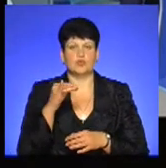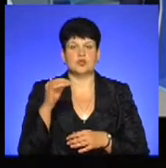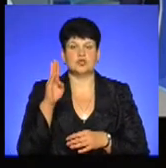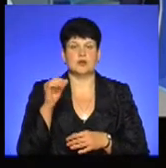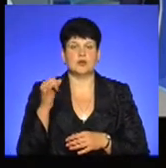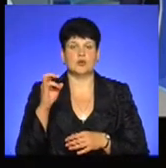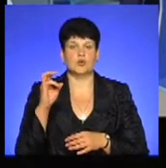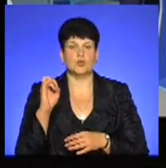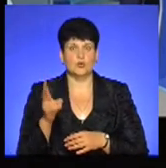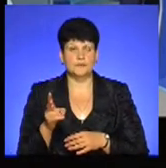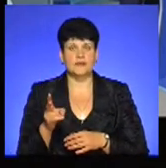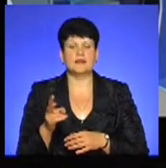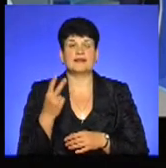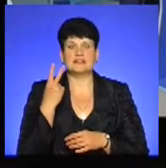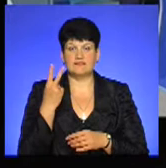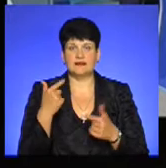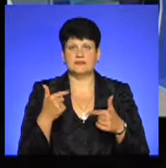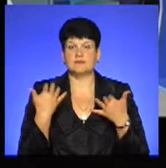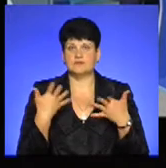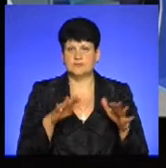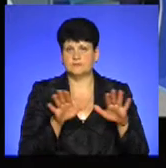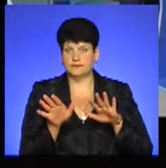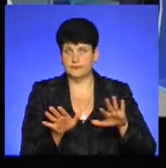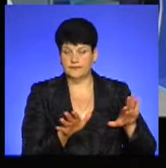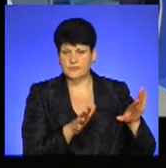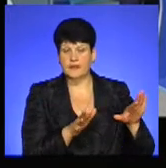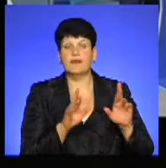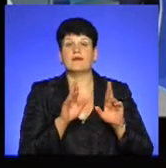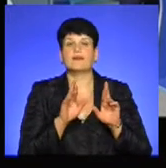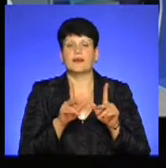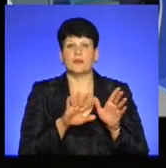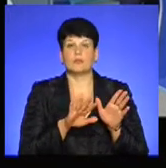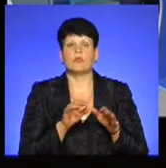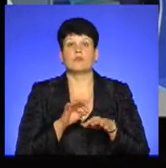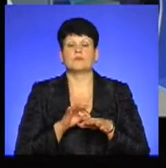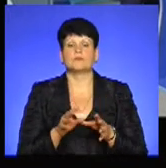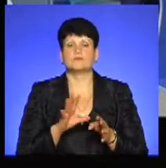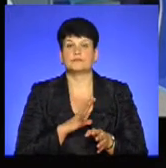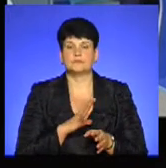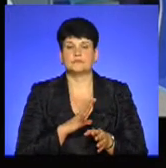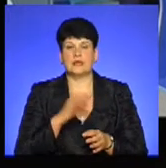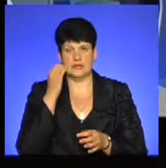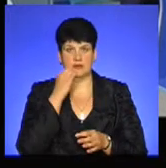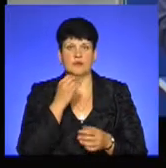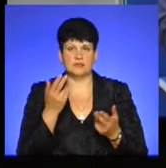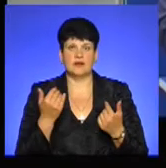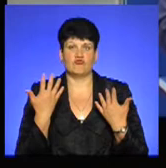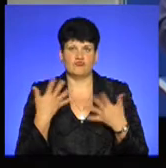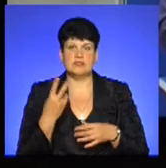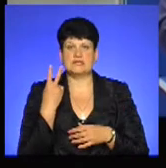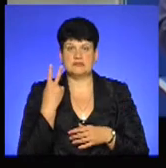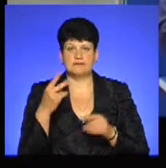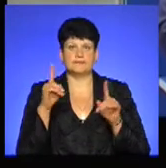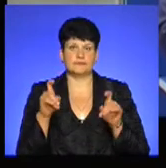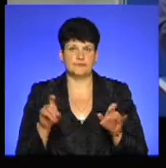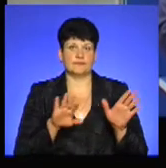Пане Юрію, отож, два іспити уже позаду. Розкажіть, будь ласка, як вони пройшли? Дякую. Так, вже два іспити позаду, і